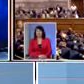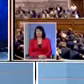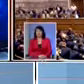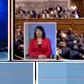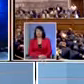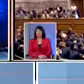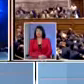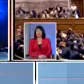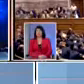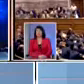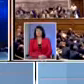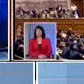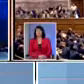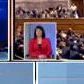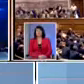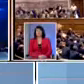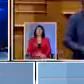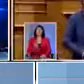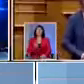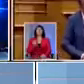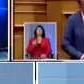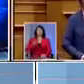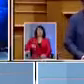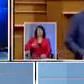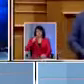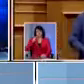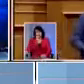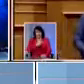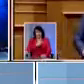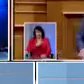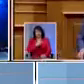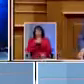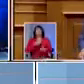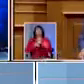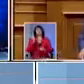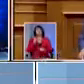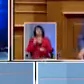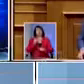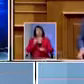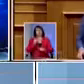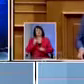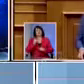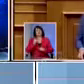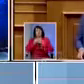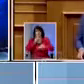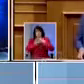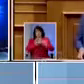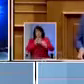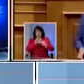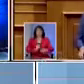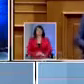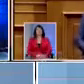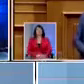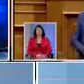Τα συντάγματα πρέπει οι διατυπώσει να είναι ξεκάθαρε. Γιατί ενέχονται. Αλλιώ έχει διαφορετικέ αναγνώσει. Καταλαβαίνετε έχετε τι δίκιο, κύριε Πρόεδρε. Ναι,